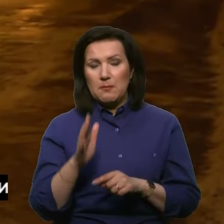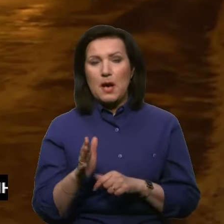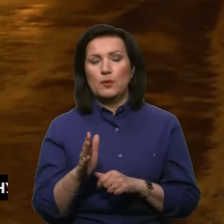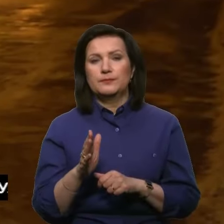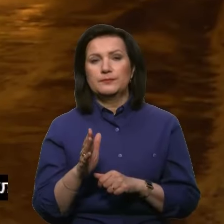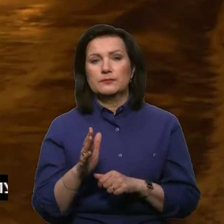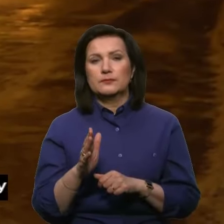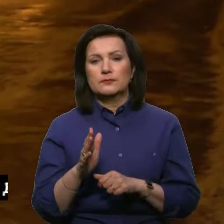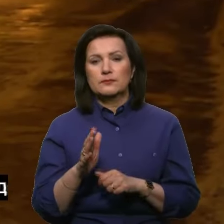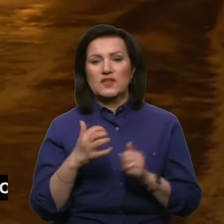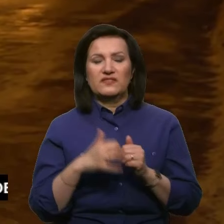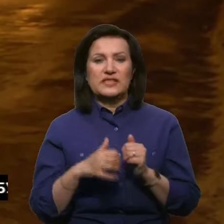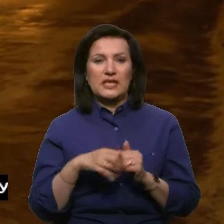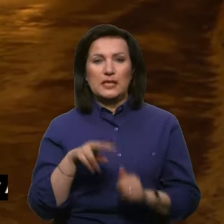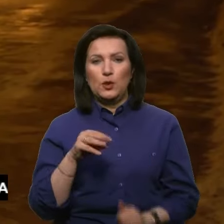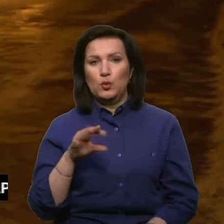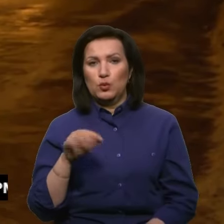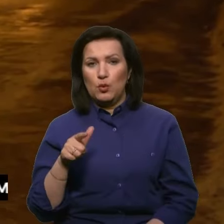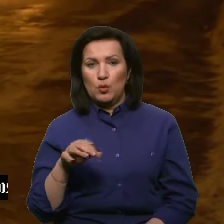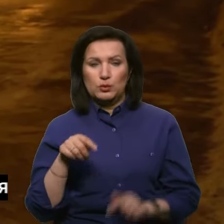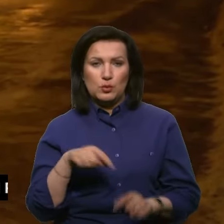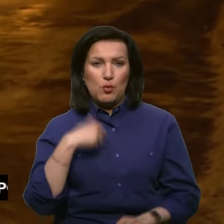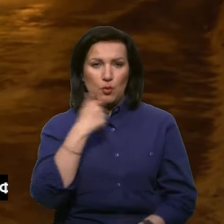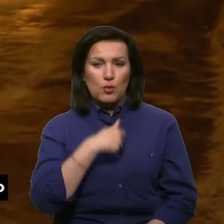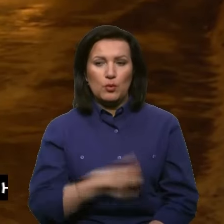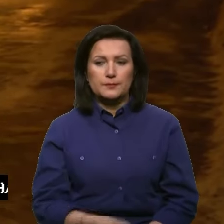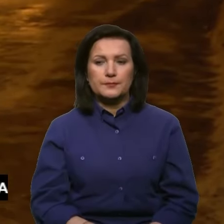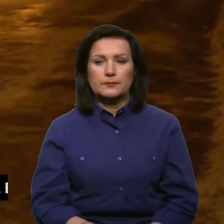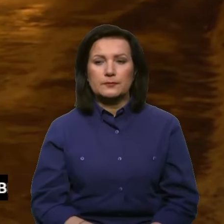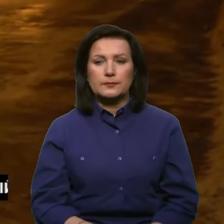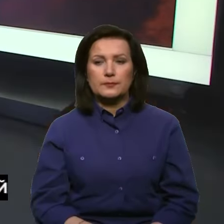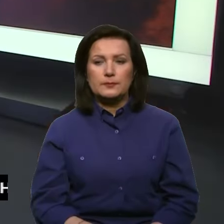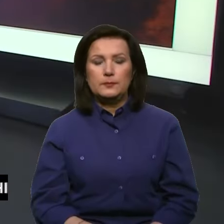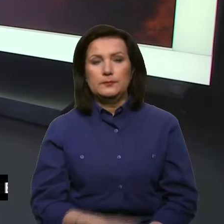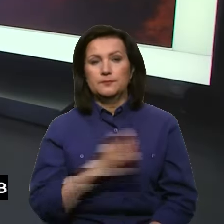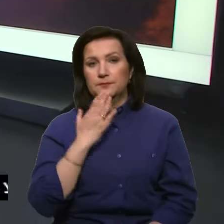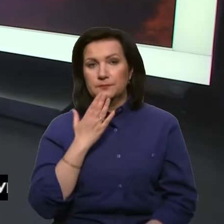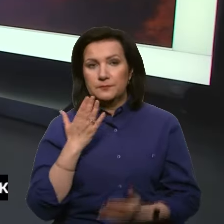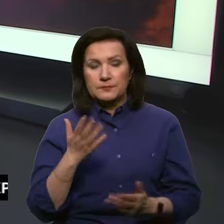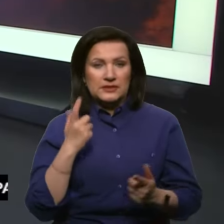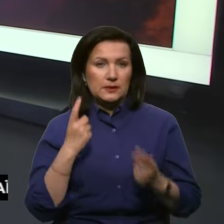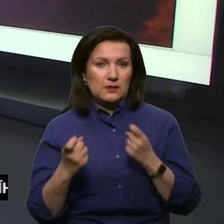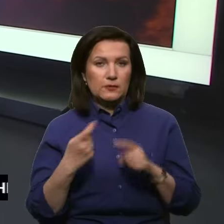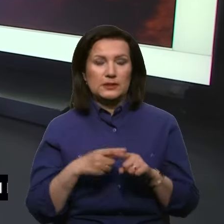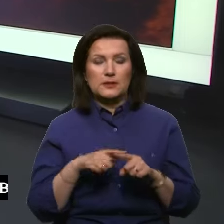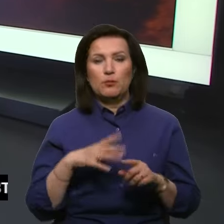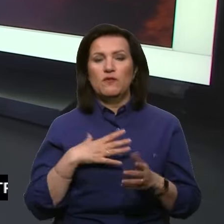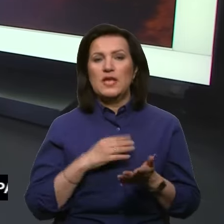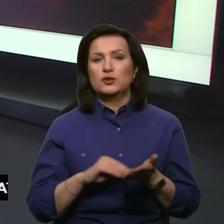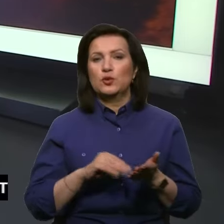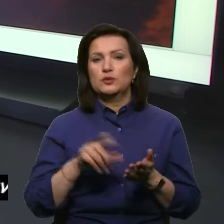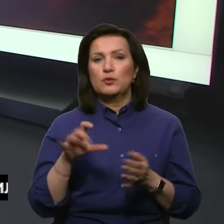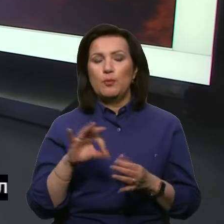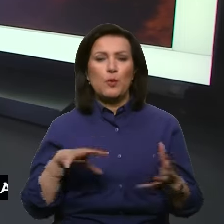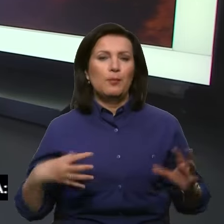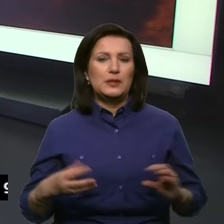саме всередині лютого цього року. В'ячеславе. Дякую тобі, колего, за інформацію. Це був наш Андрій Стасюк